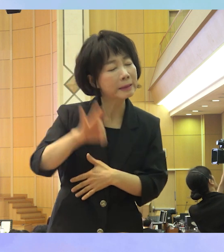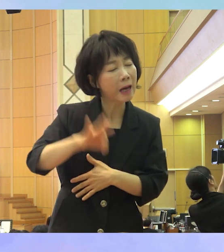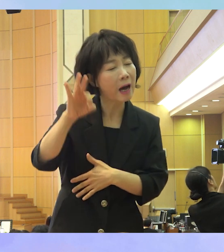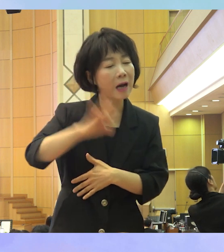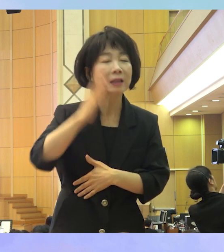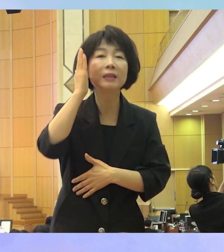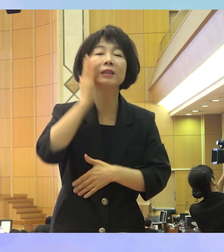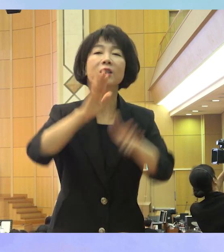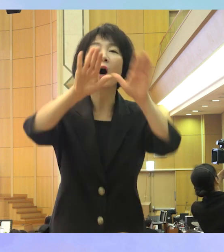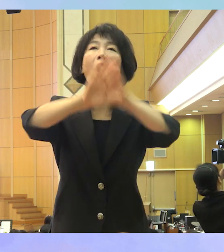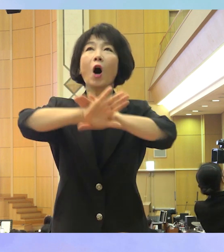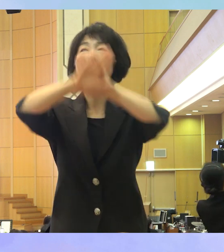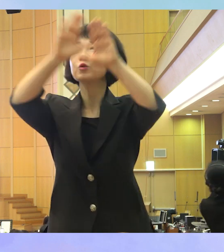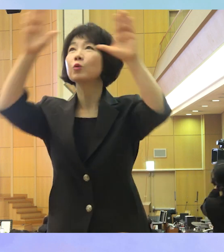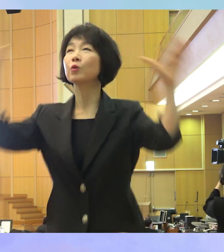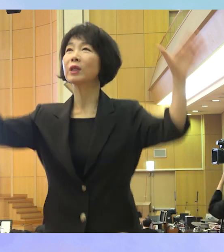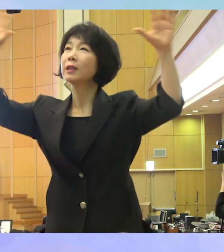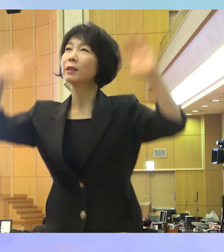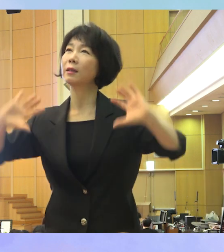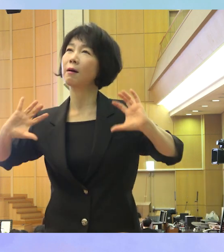가정에 작은